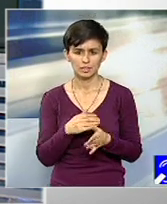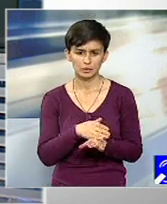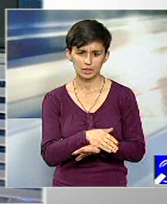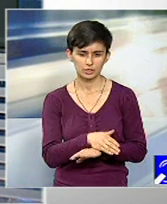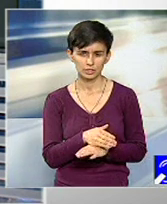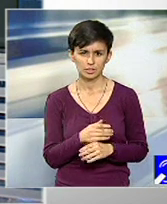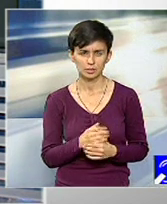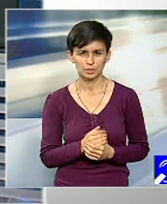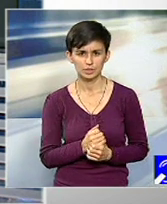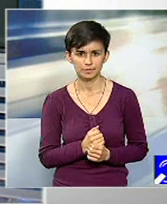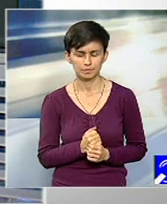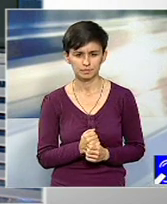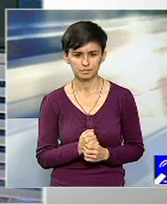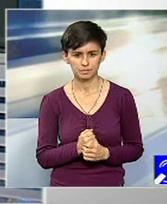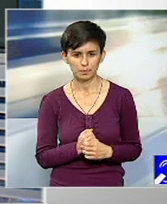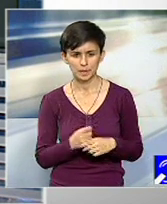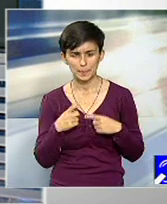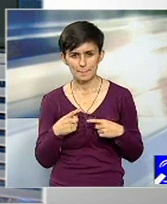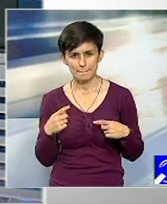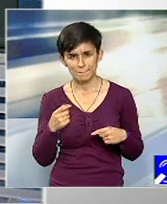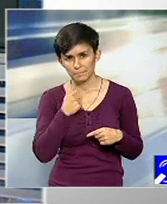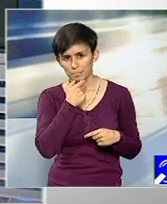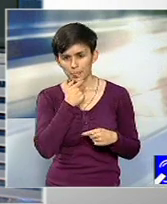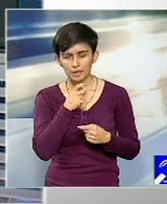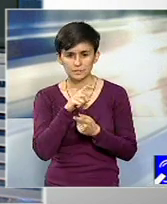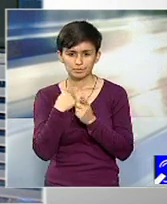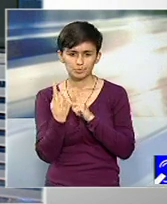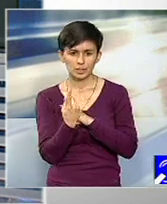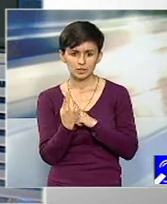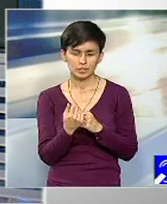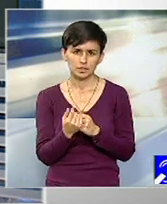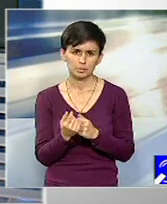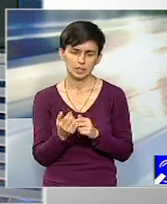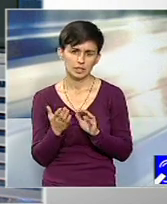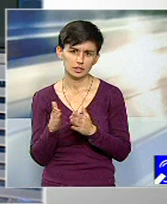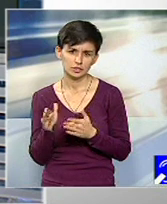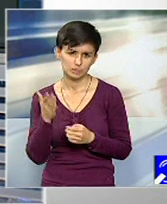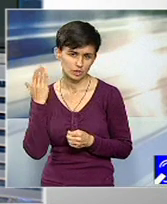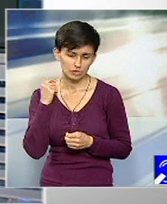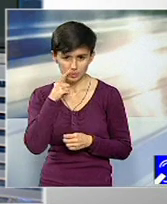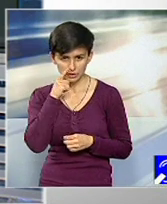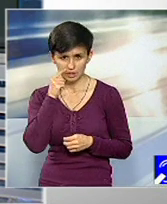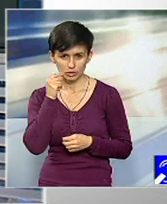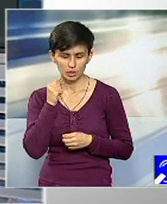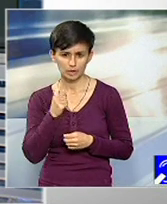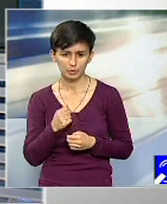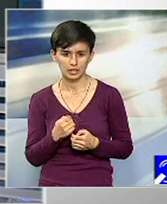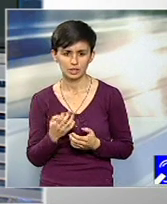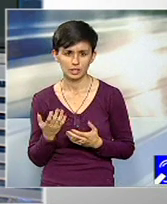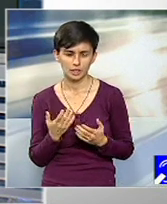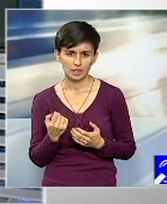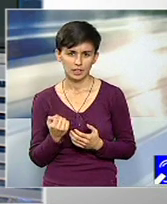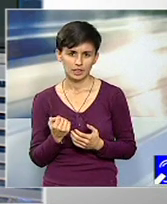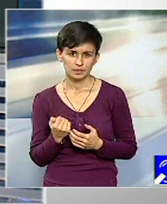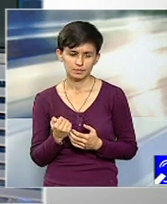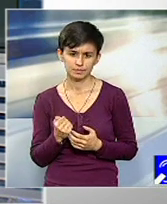toate, de la an la an se schimbă. La început au fost oameni care păreau foarte sceptici văzând nevăzători în